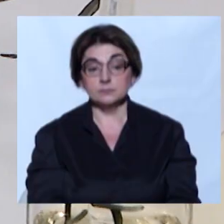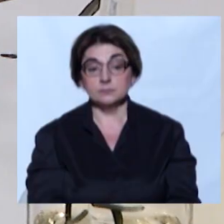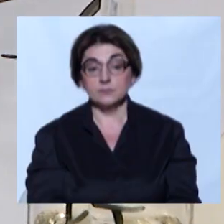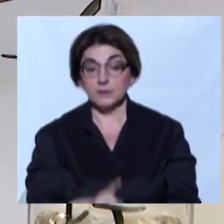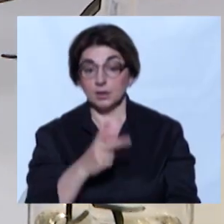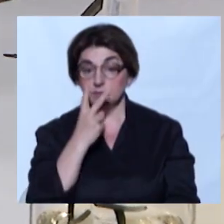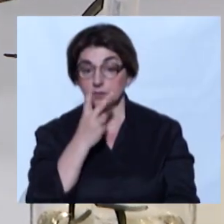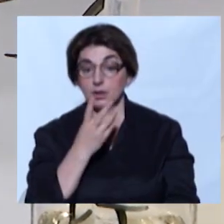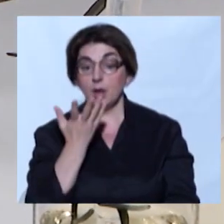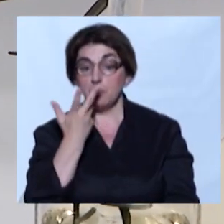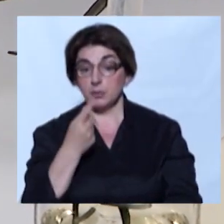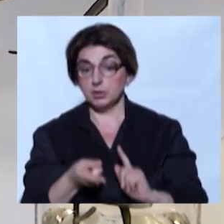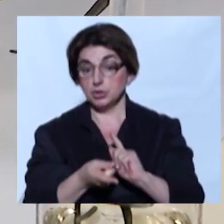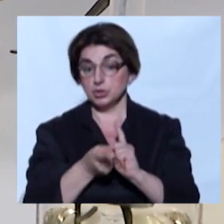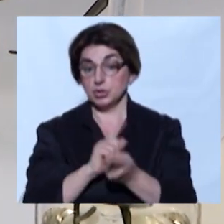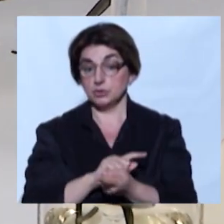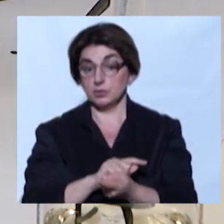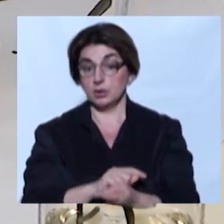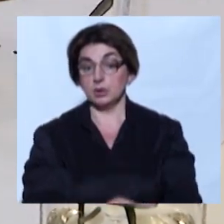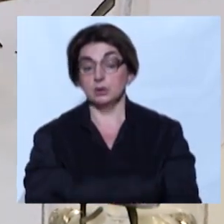აი, როგორც ხედავთ, ფერი შეიცვალა.